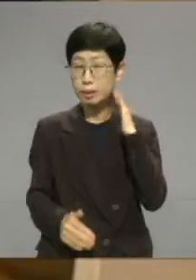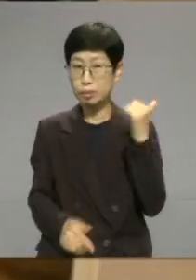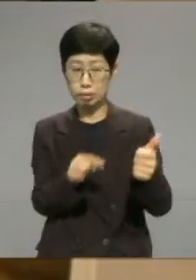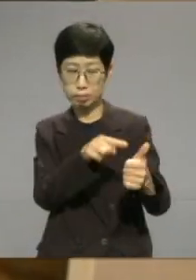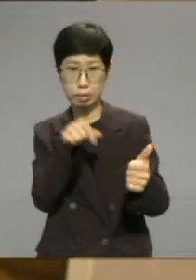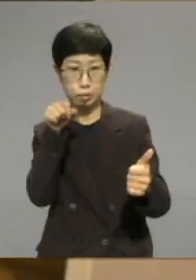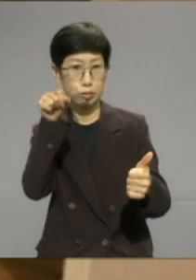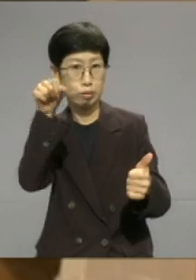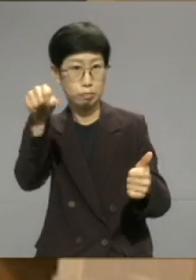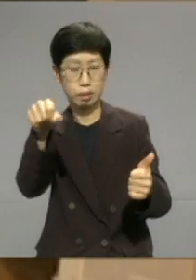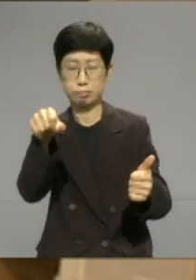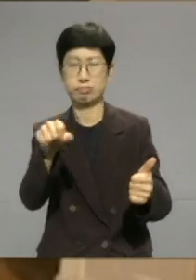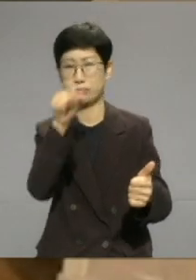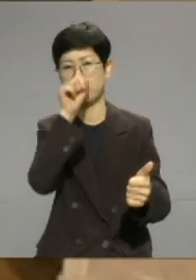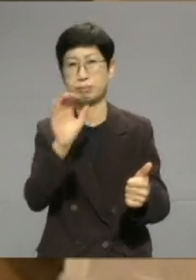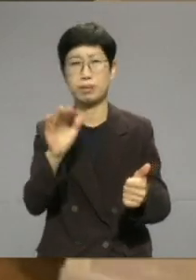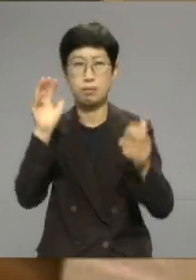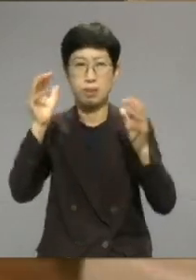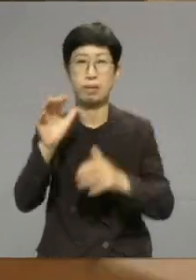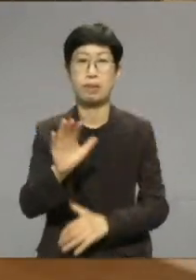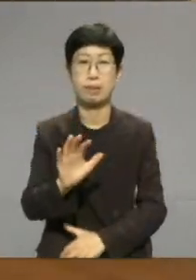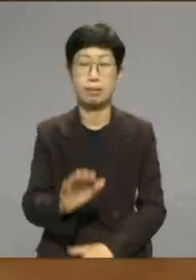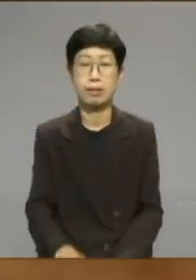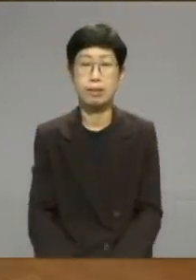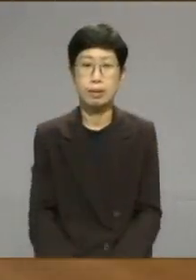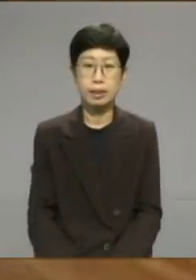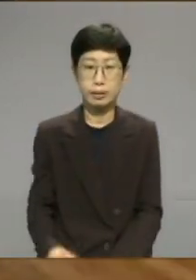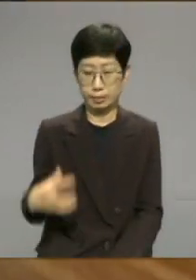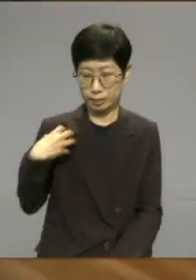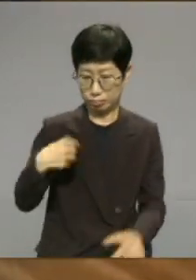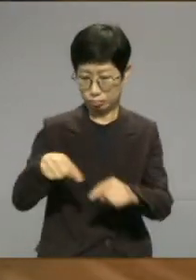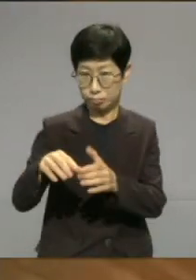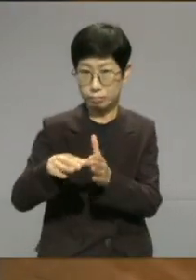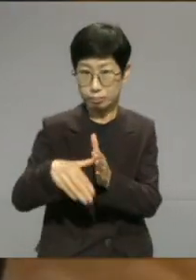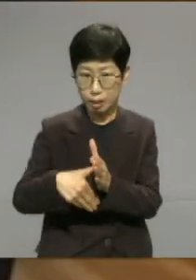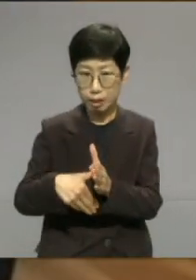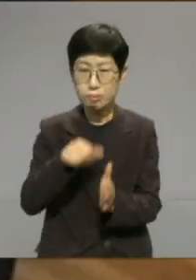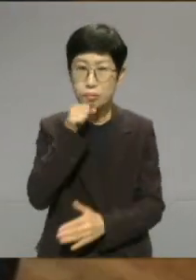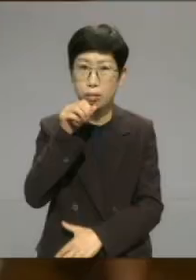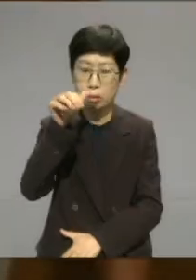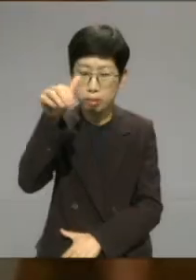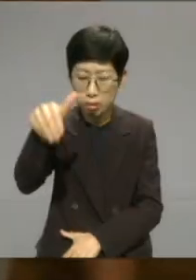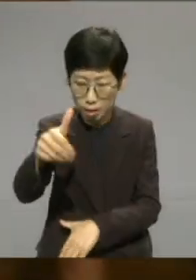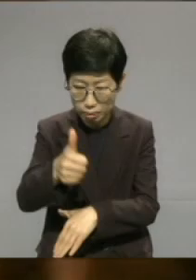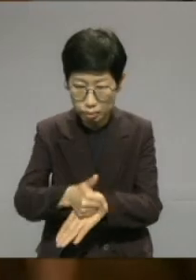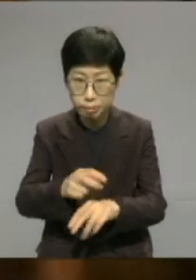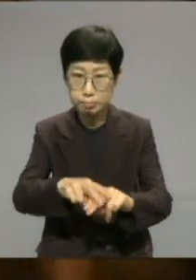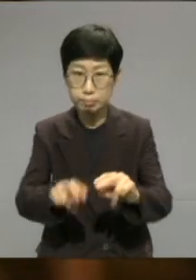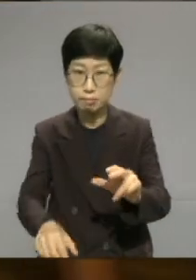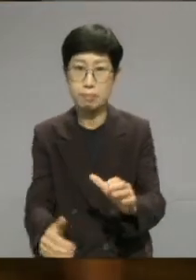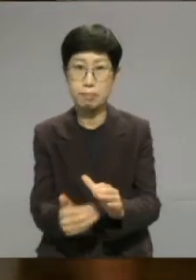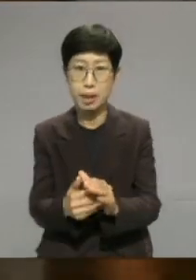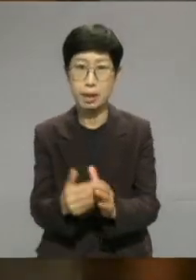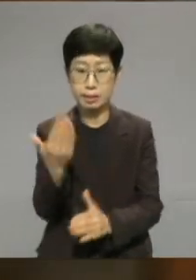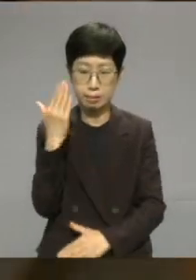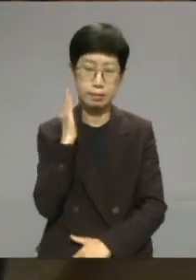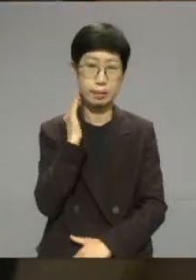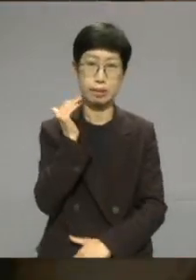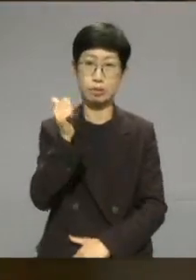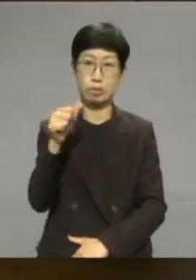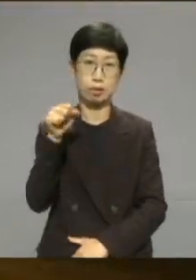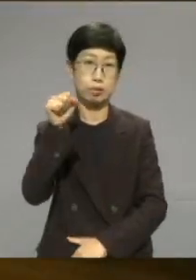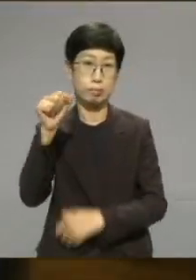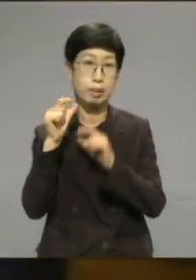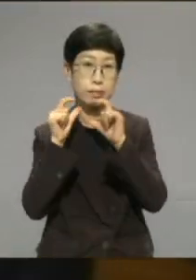출마에 냉담합니다. 임기 말 낮은 지지율로 고전하다 정권을 내주었던 전직 대통령의